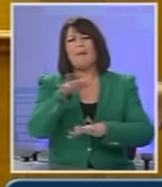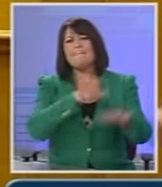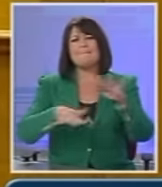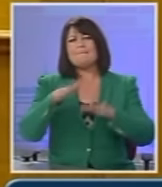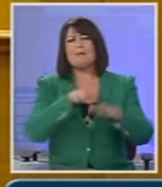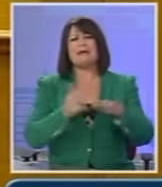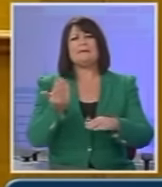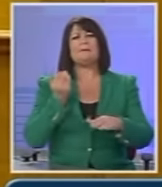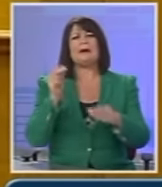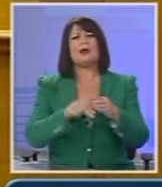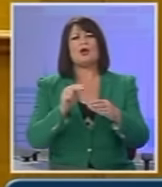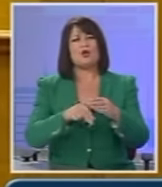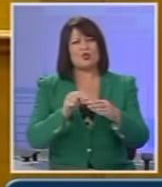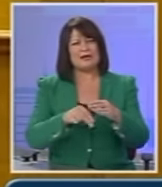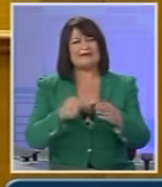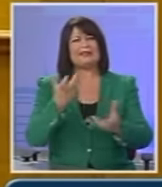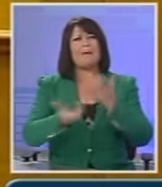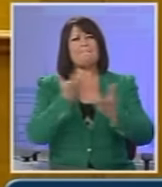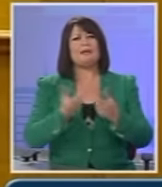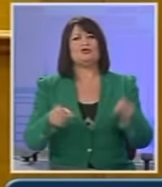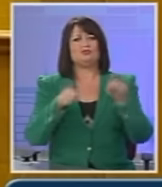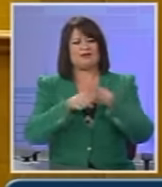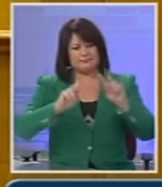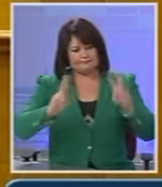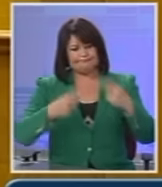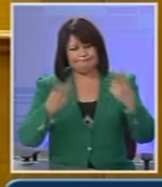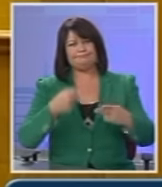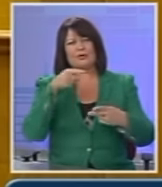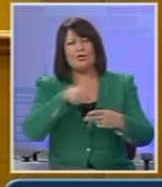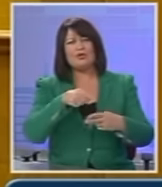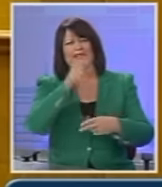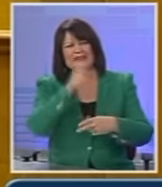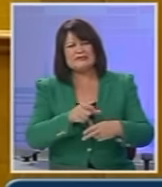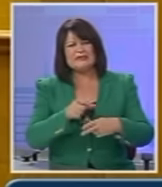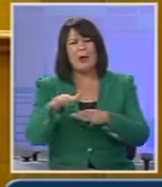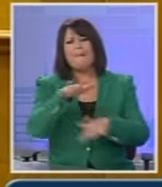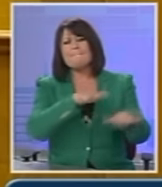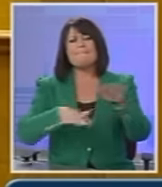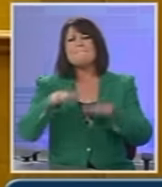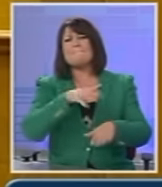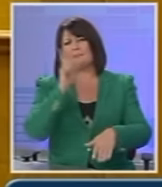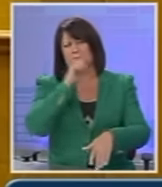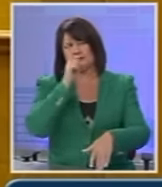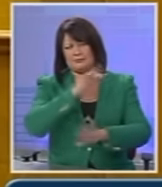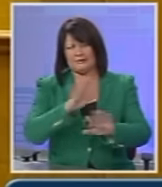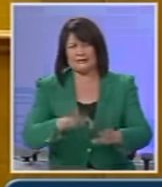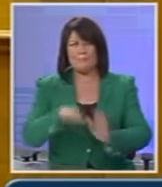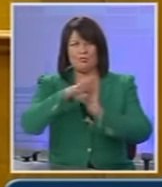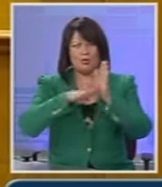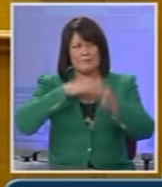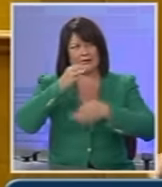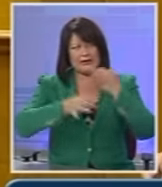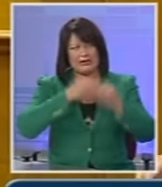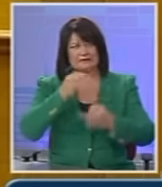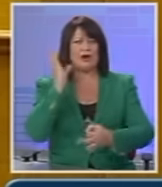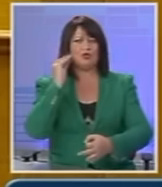στήσατε πριν τις εκλογές με τον κύριο Καμένο είχε αποκαλυφθεί σε όλη την έκταση. Οι προγραμματικές δηλώσεις που διαβάσατε και τα όσα ακούσαμε